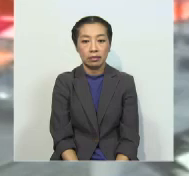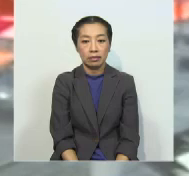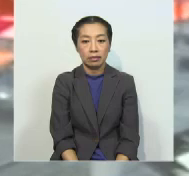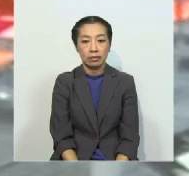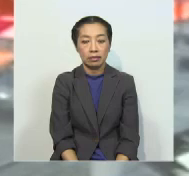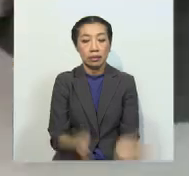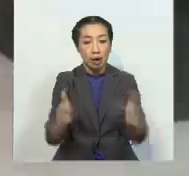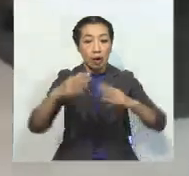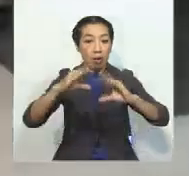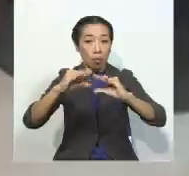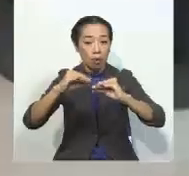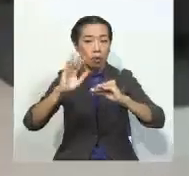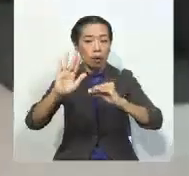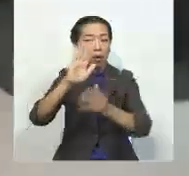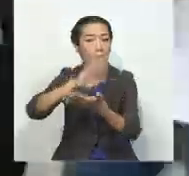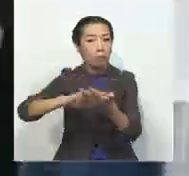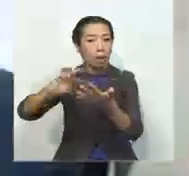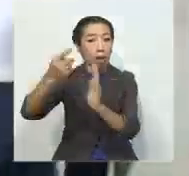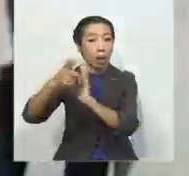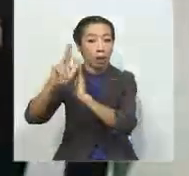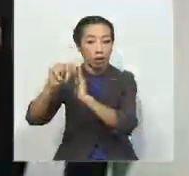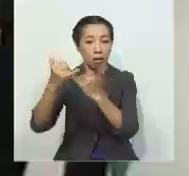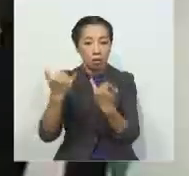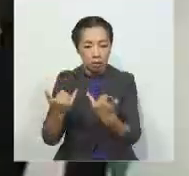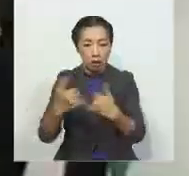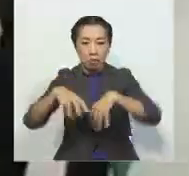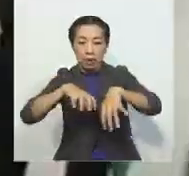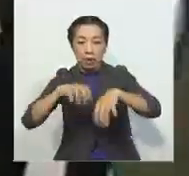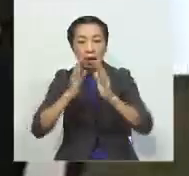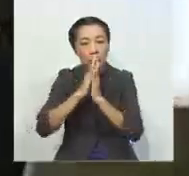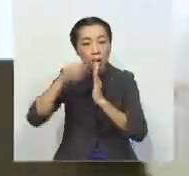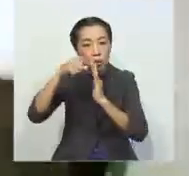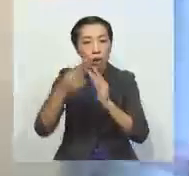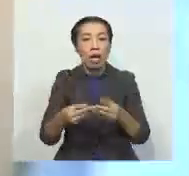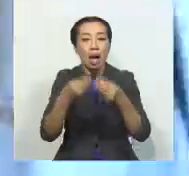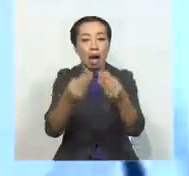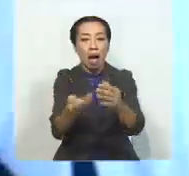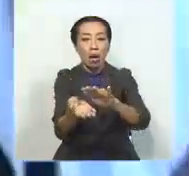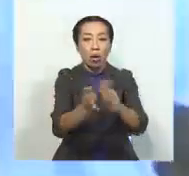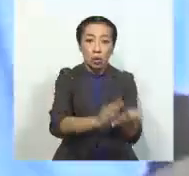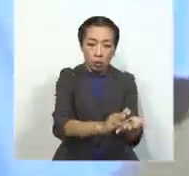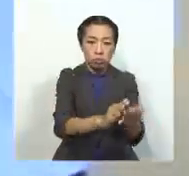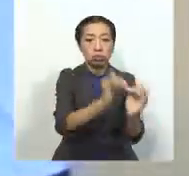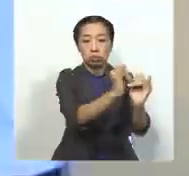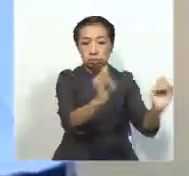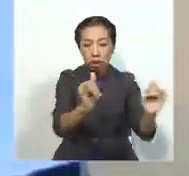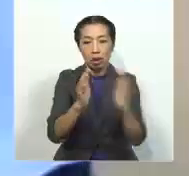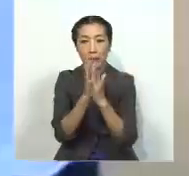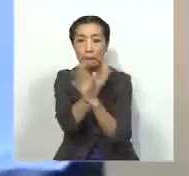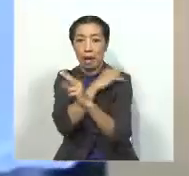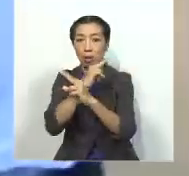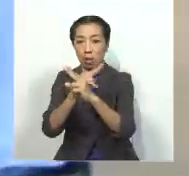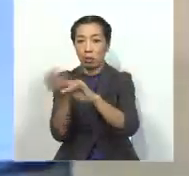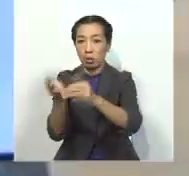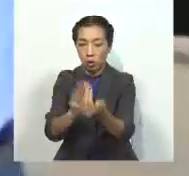ที่ศูนย์ประชุมอเนกประสงค์การจนาพิเศษมหาวิทยาลัยขอนแก่นครับวันนี้มีพิธีสวดพระพุทธมนต์ครูใหญ่และครูใหญ่พระเทพวิทยาคมหรือหลวงพ่อคูณป